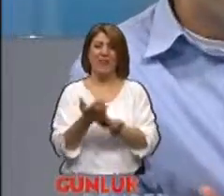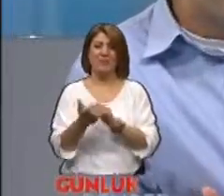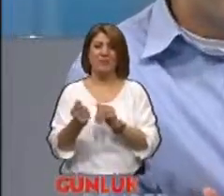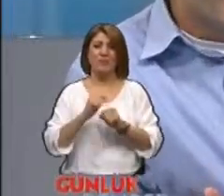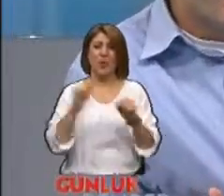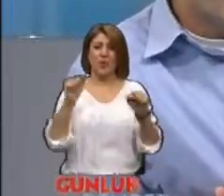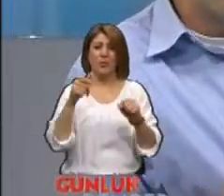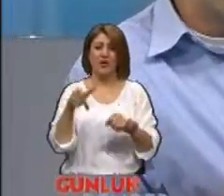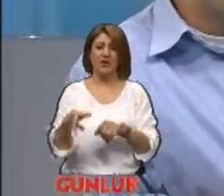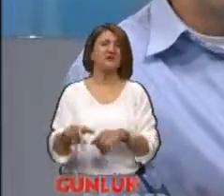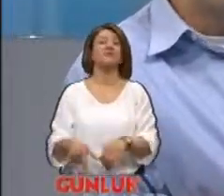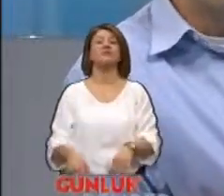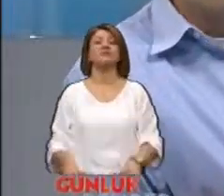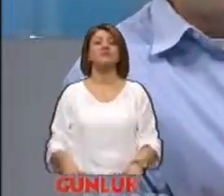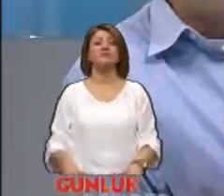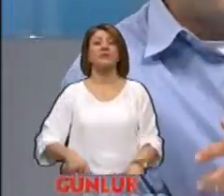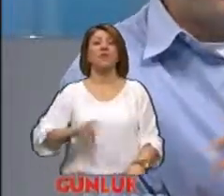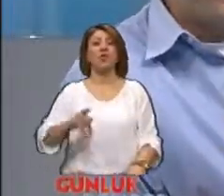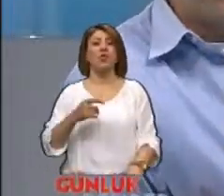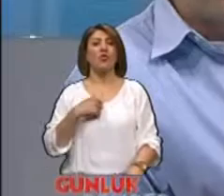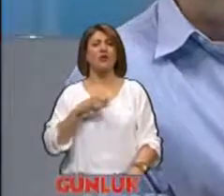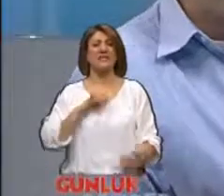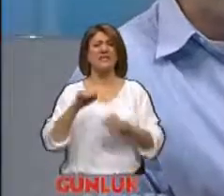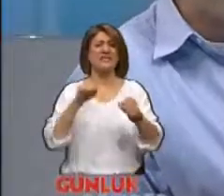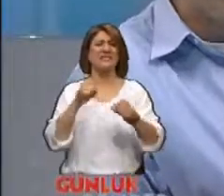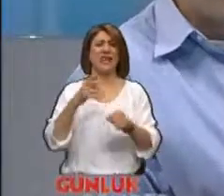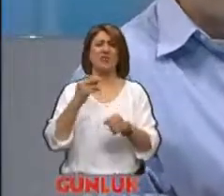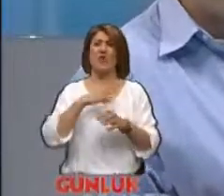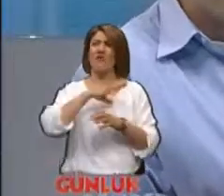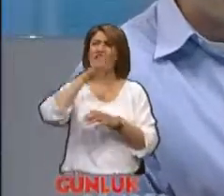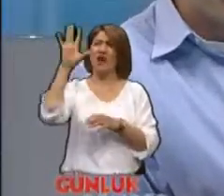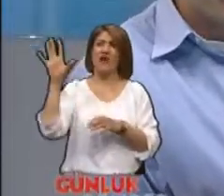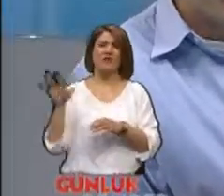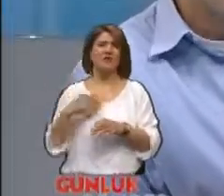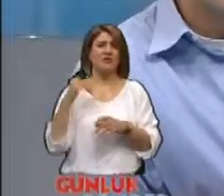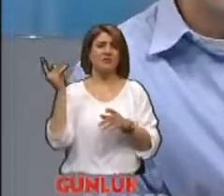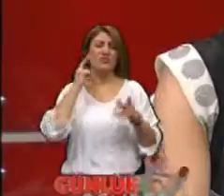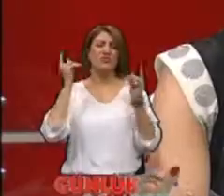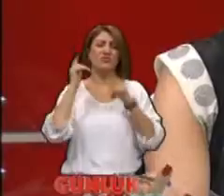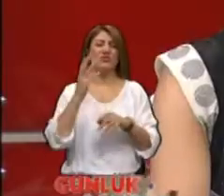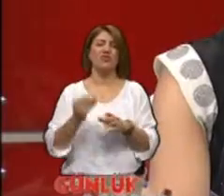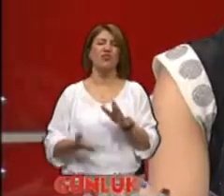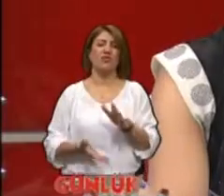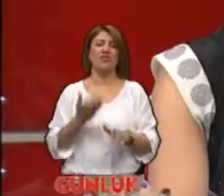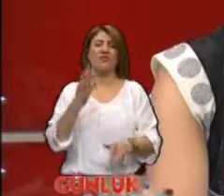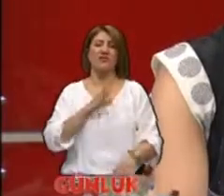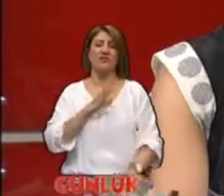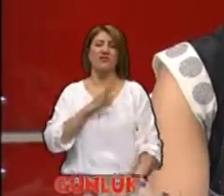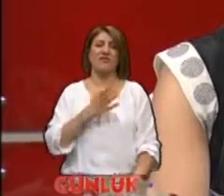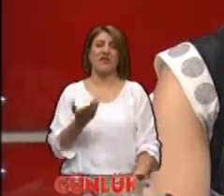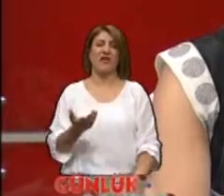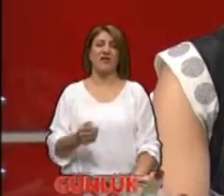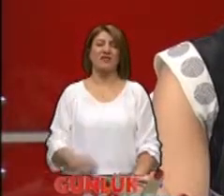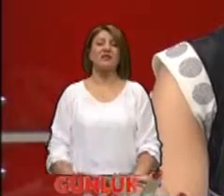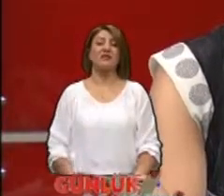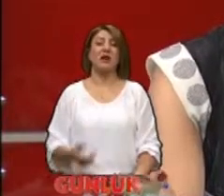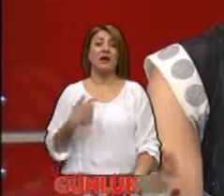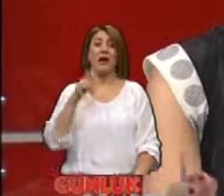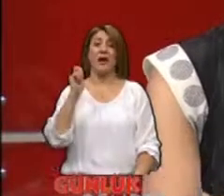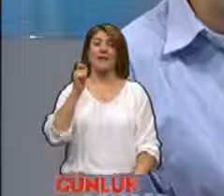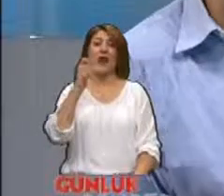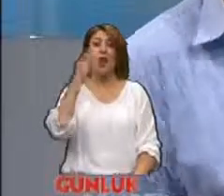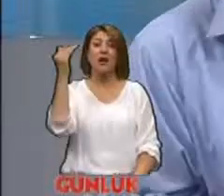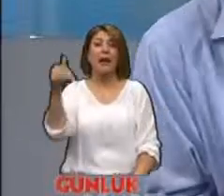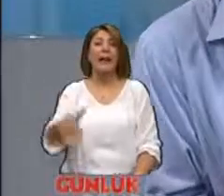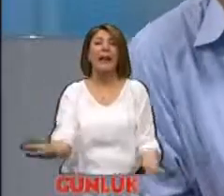yani. O kadar artık kanıksamışız ki o şiddete, şeyi değil bilmem mi? Ne. Yani böyle şeyler oluyor. Lütfen şey yapmayalım değil mi? El bombası kayınvalide. Kayınvalidem Ankara'ya gelmiyor